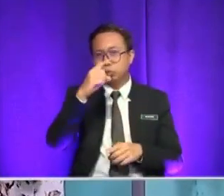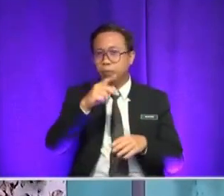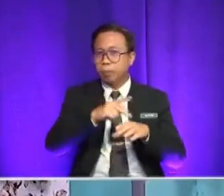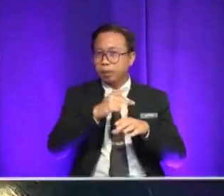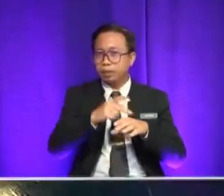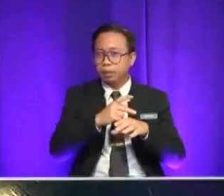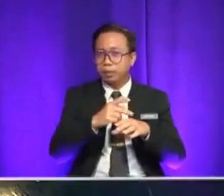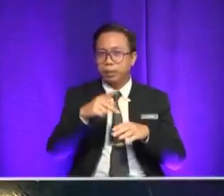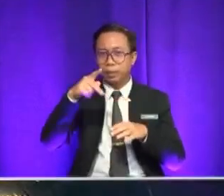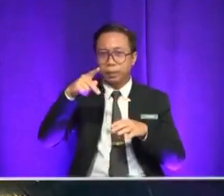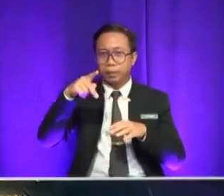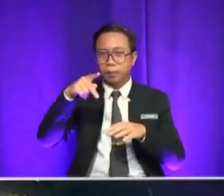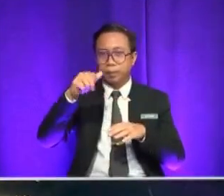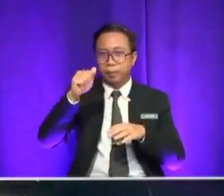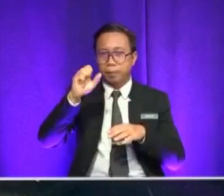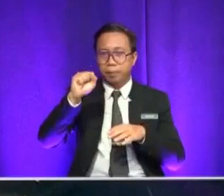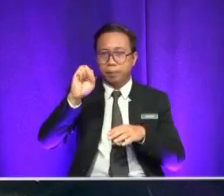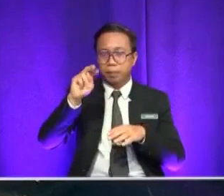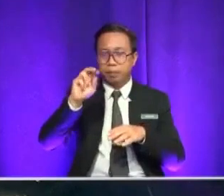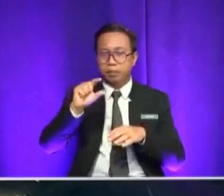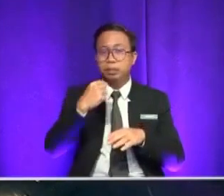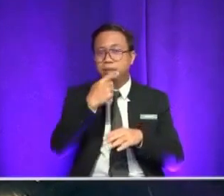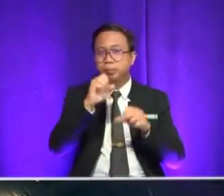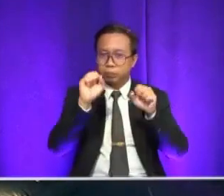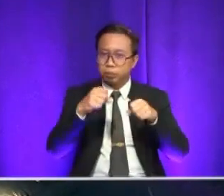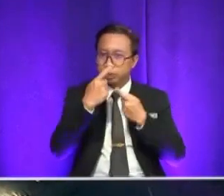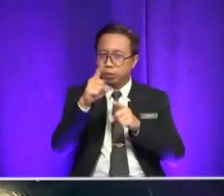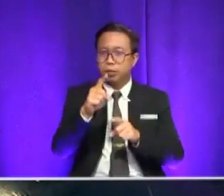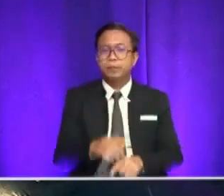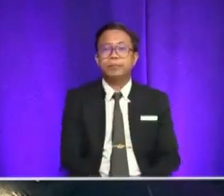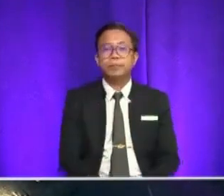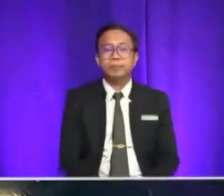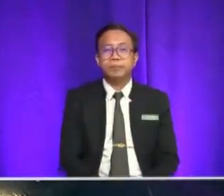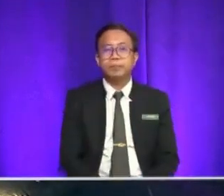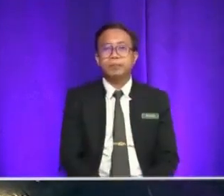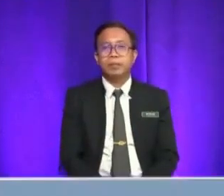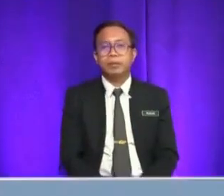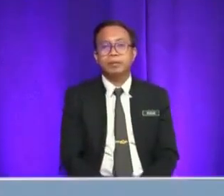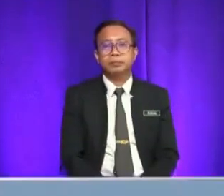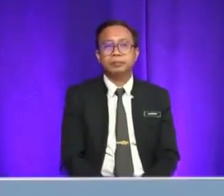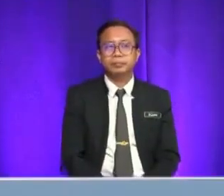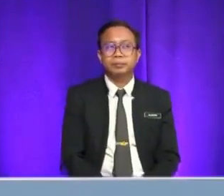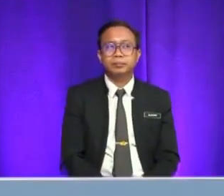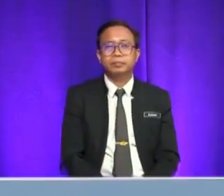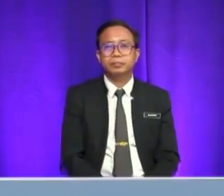pemasangan? Ada sesiapa? Cantik Iskandar. Okey, Silakan. Iskandar.